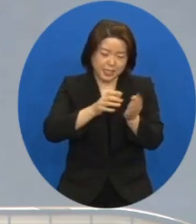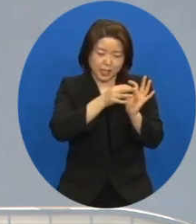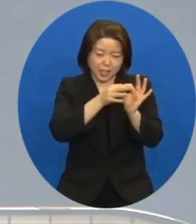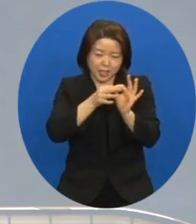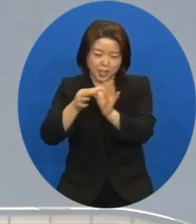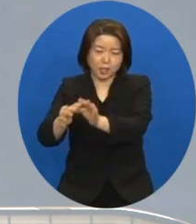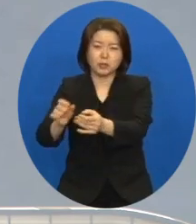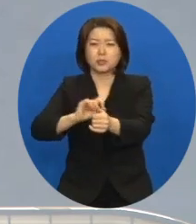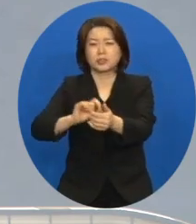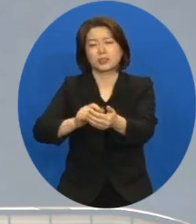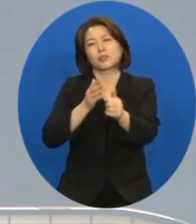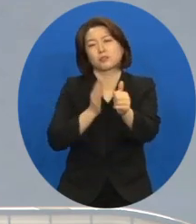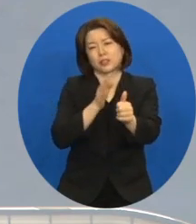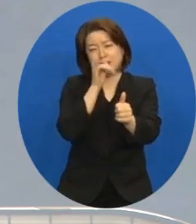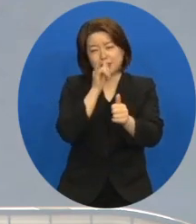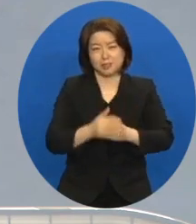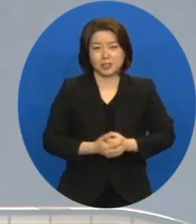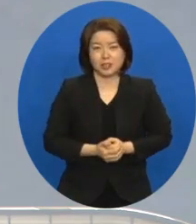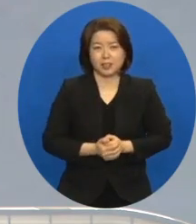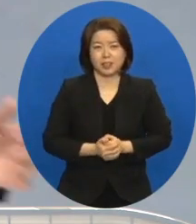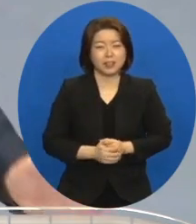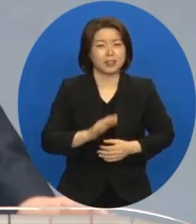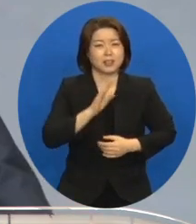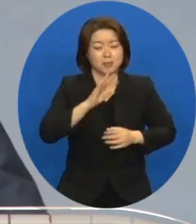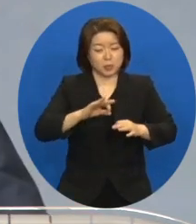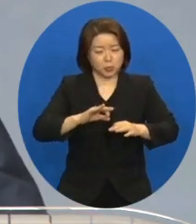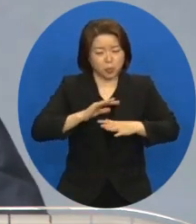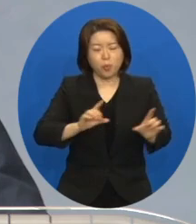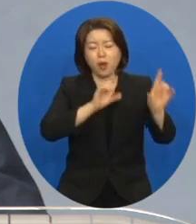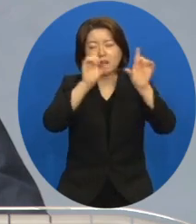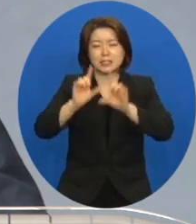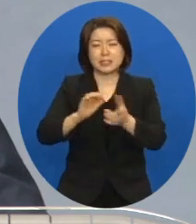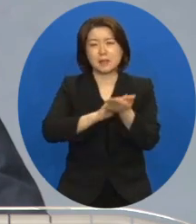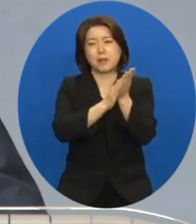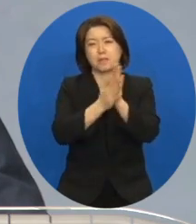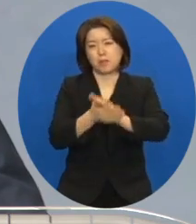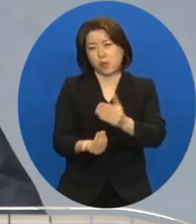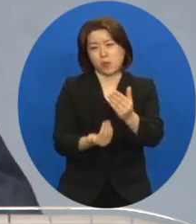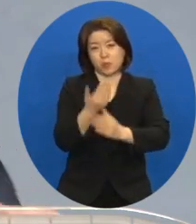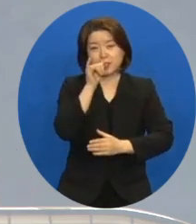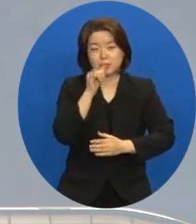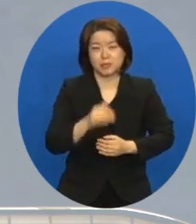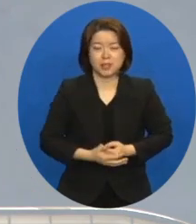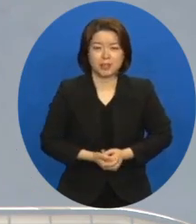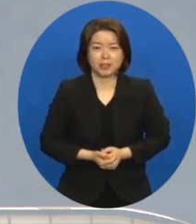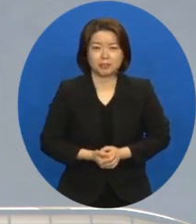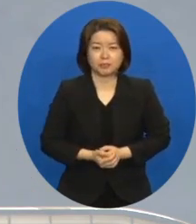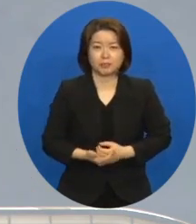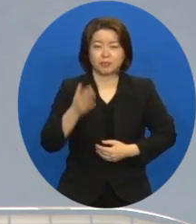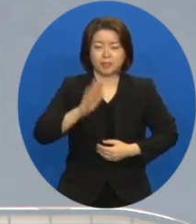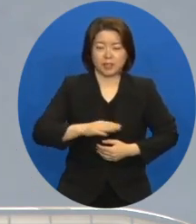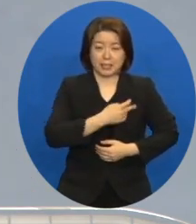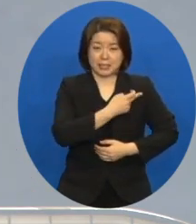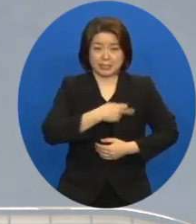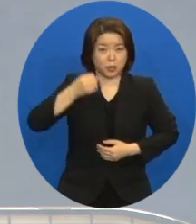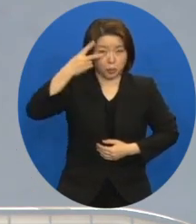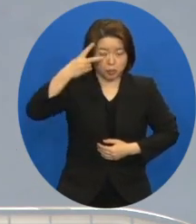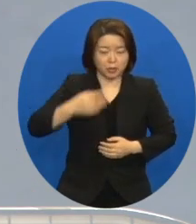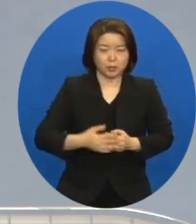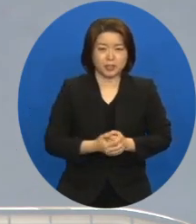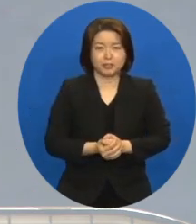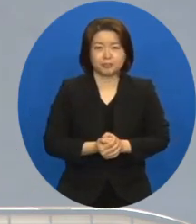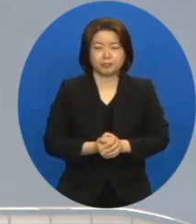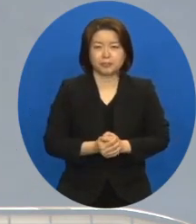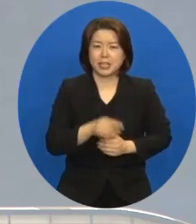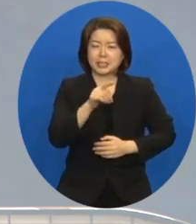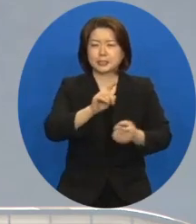권해드리는 겁니다. 정말 놀라운 삶의 변화가 일어나게 됩니다. 그런데 사도 바울이